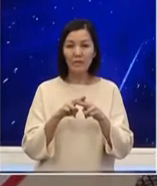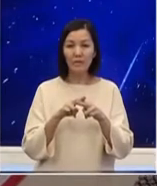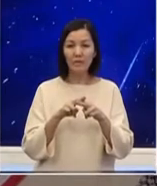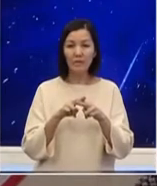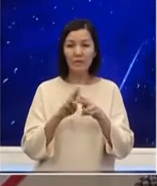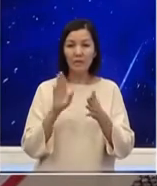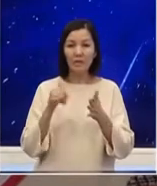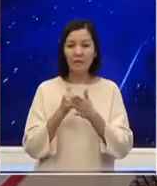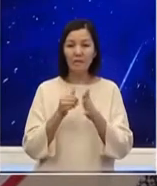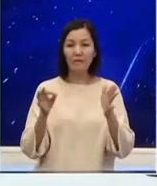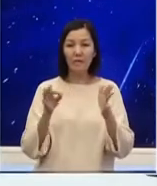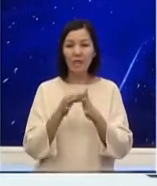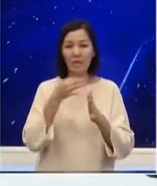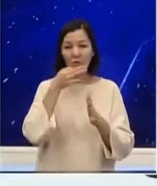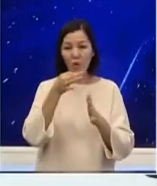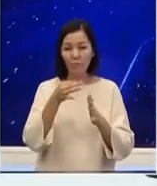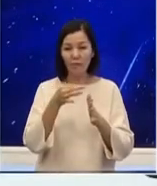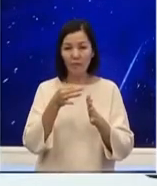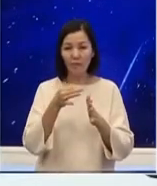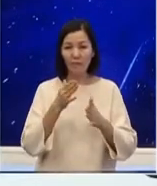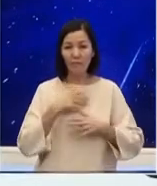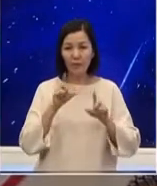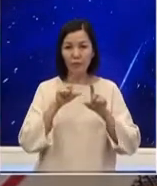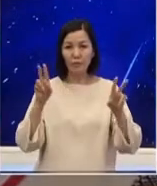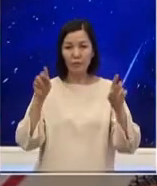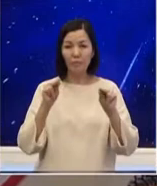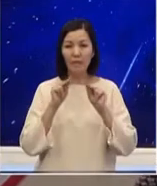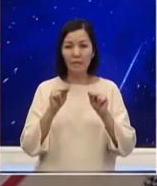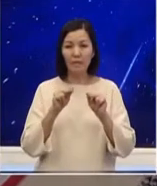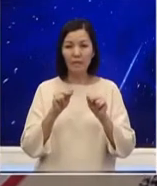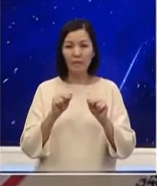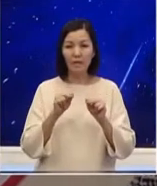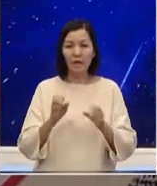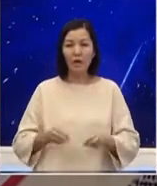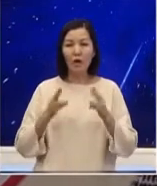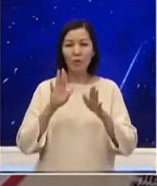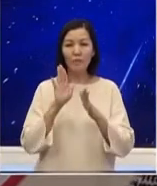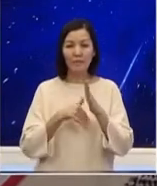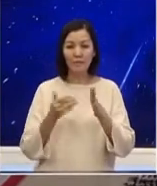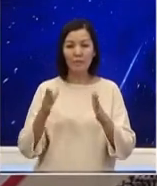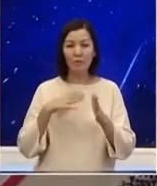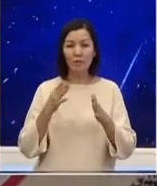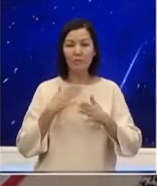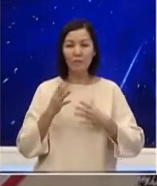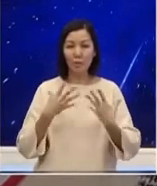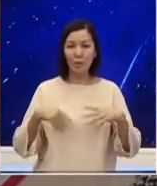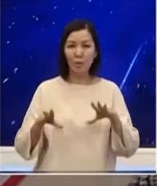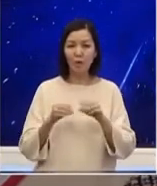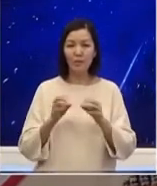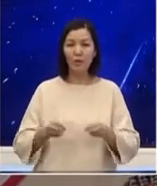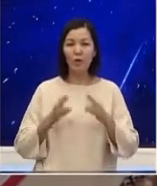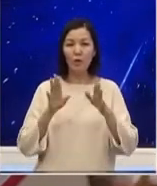Ең бастысы ол жауапкершілік. Мен ұраным ол әділдік пен қауіпсіздік болған. Біздің қоғам қауіпсіз